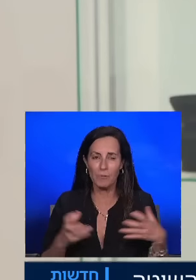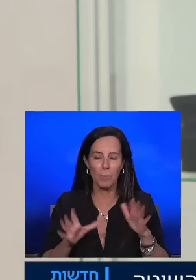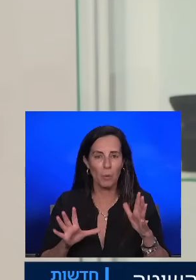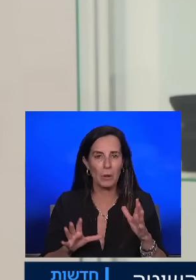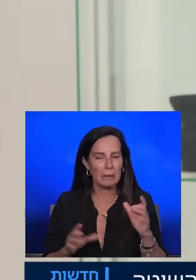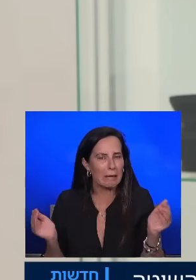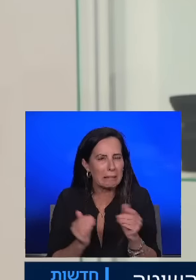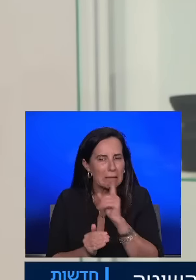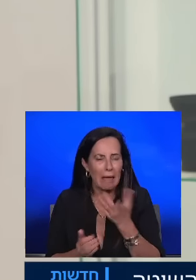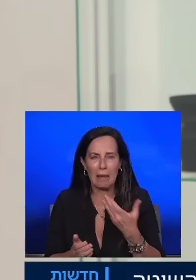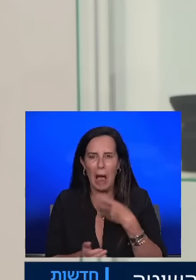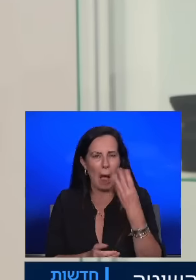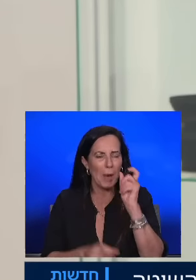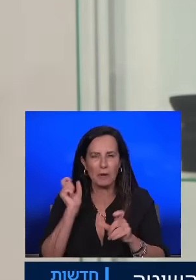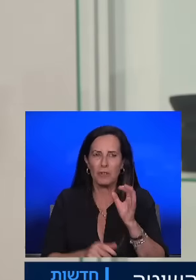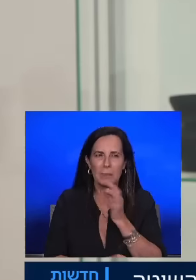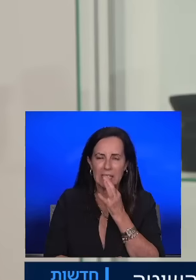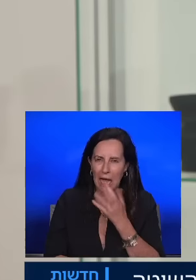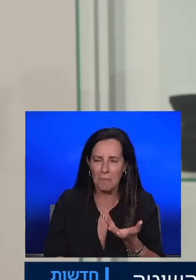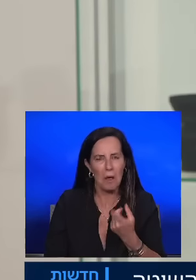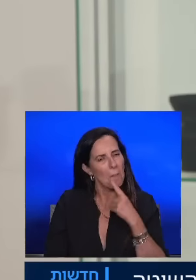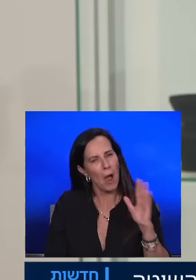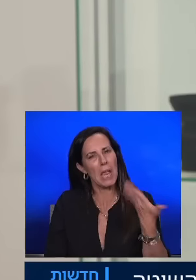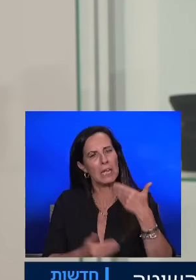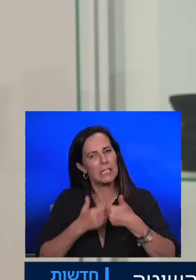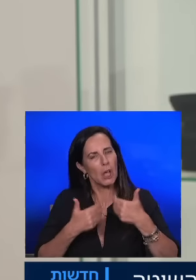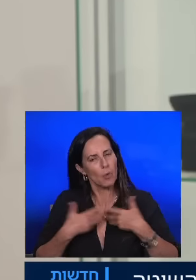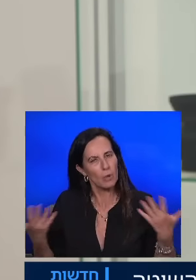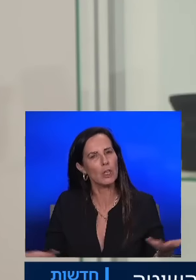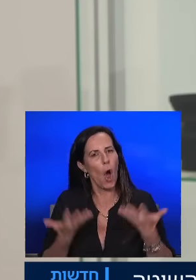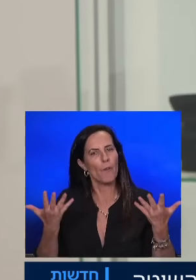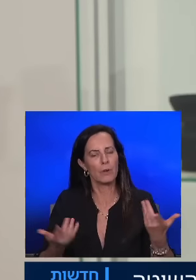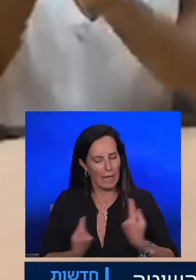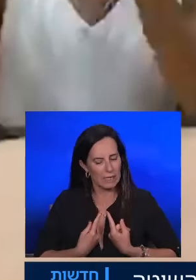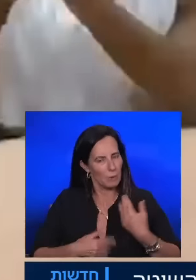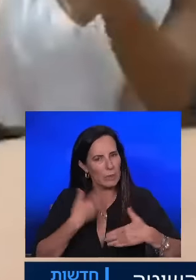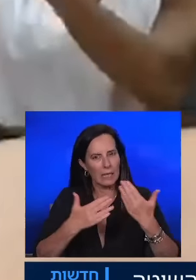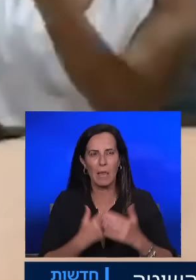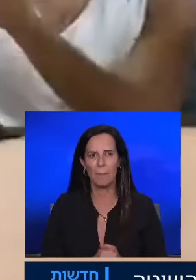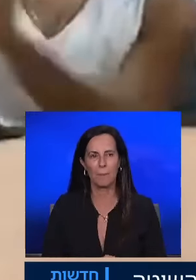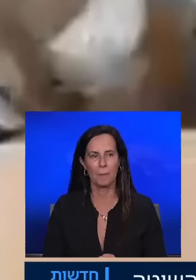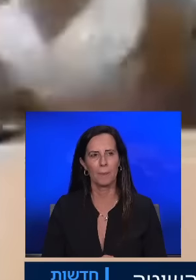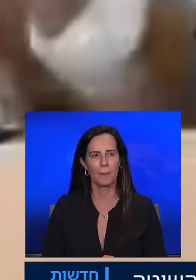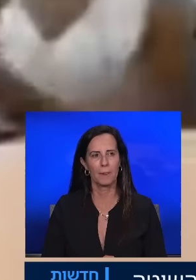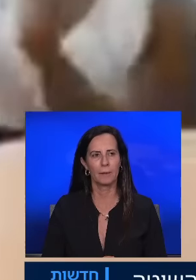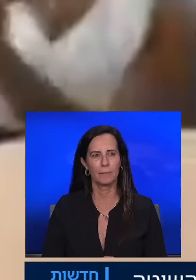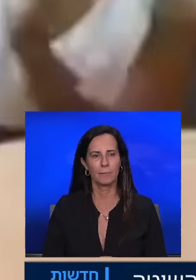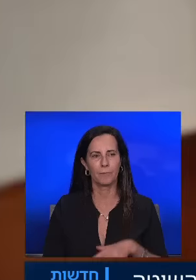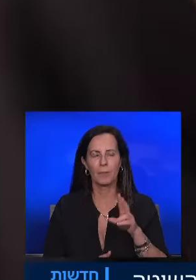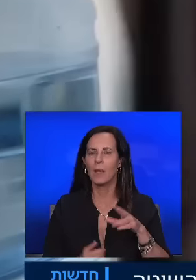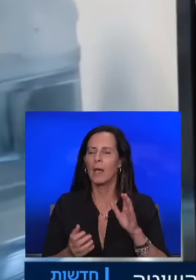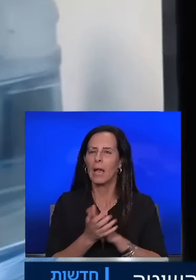מאוד קטנה, אנחנו 4 חבר'ה צעירים. אמרנו, זה יעזור לנו לדחוף את עצמנו קצת קדימה. יש פה כל החבורה מאחורה. יש עוד חבורה גדולה